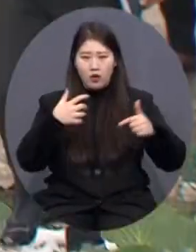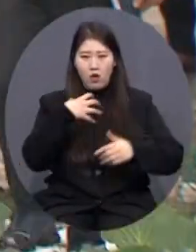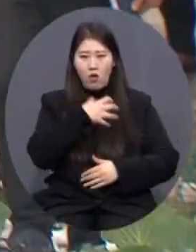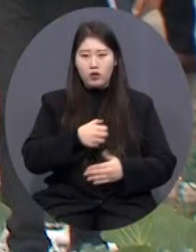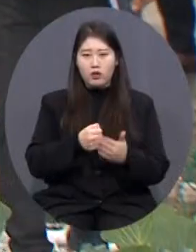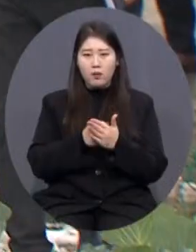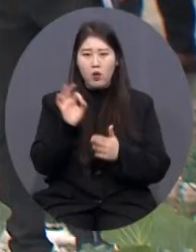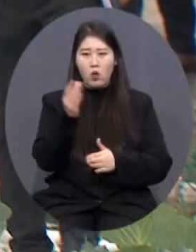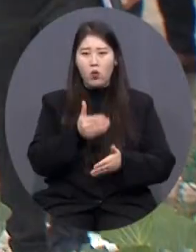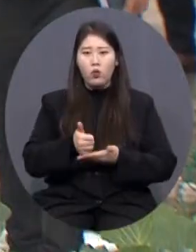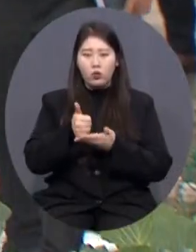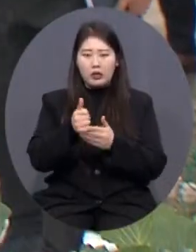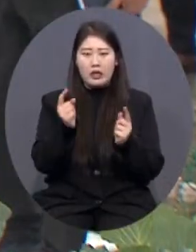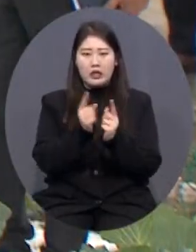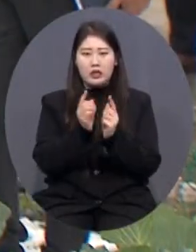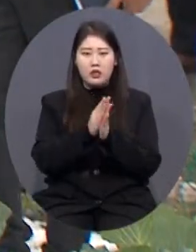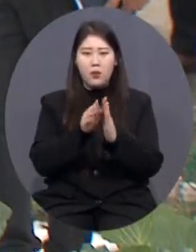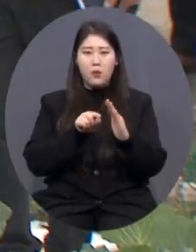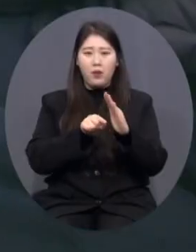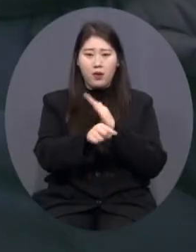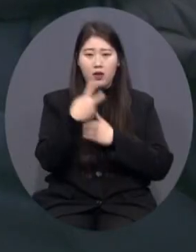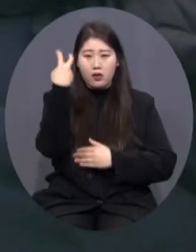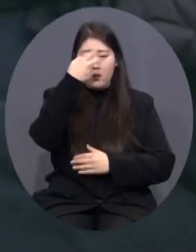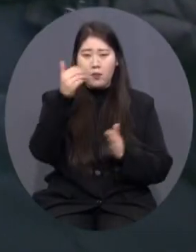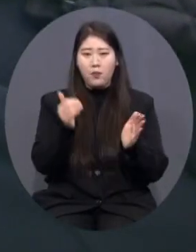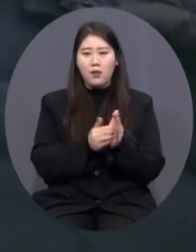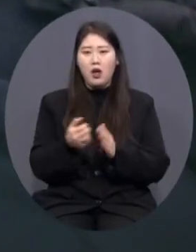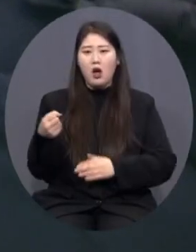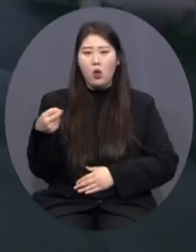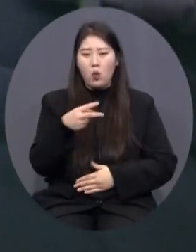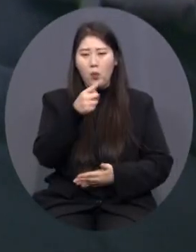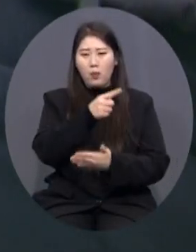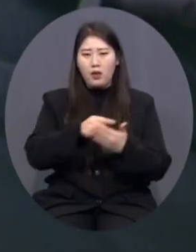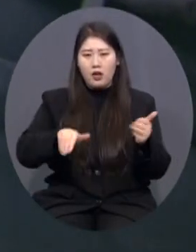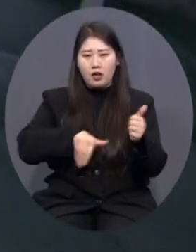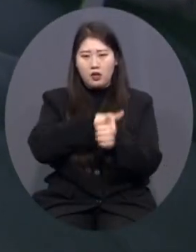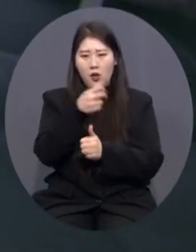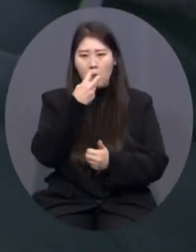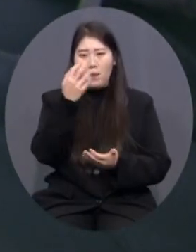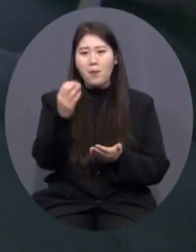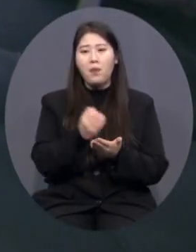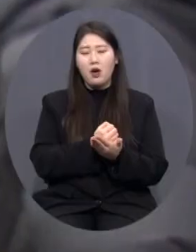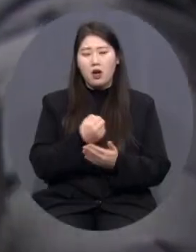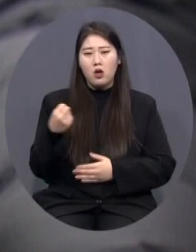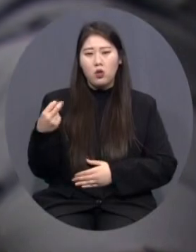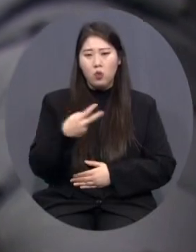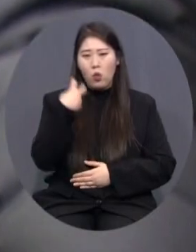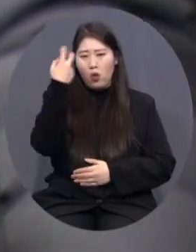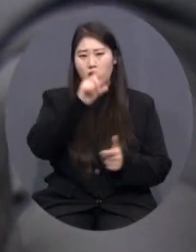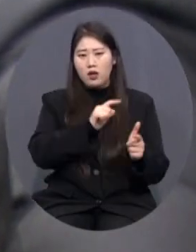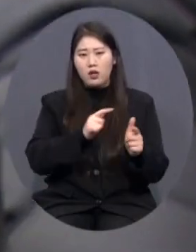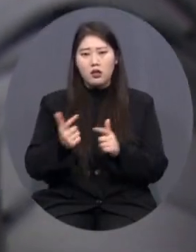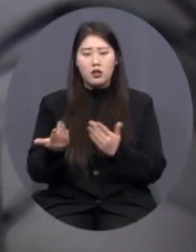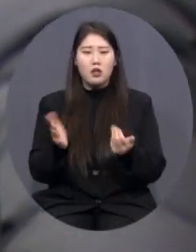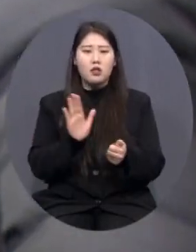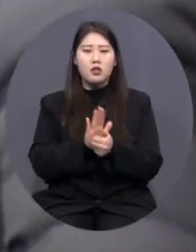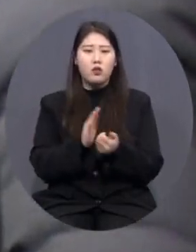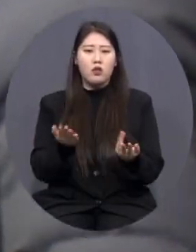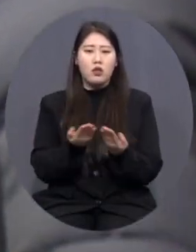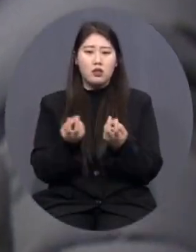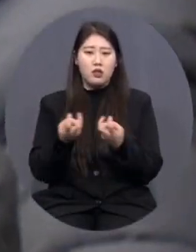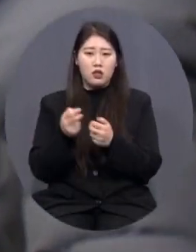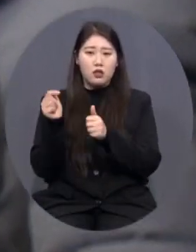오형훈 제주도지사도 직접 현장을 점검하고 정확한 피해 상황 파악과 수급 관리 등 지원 대책 마련을